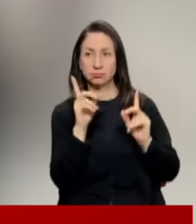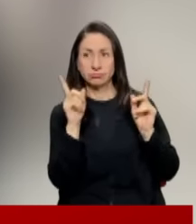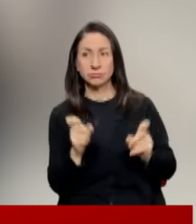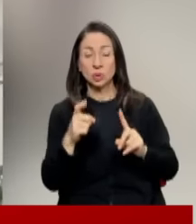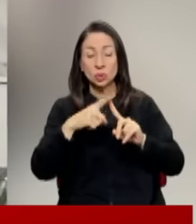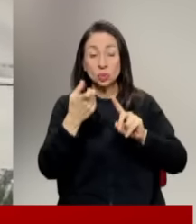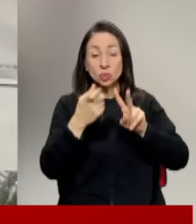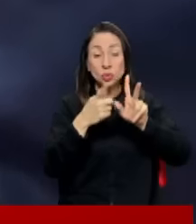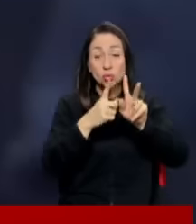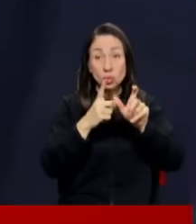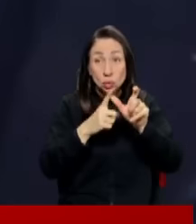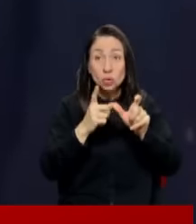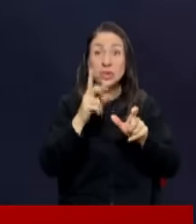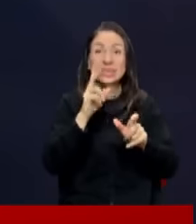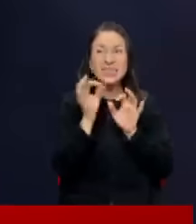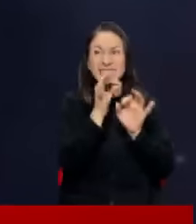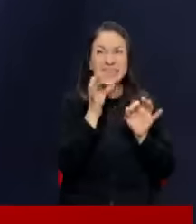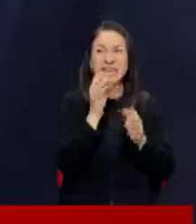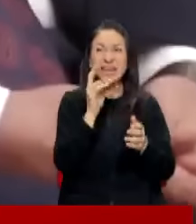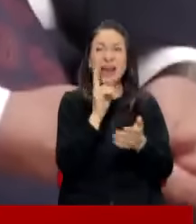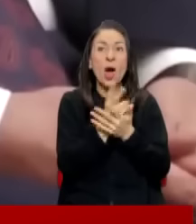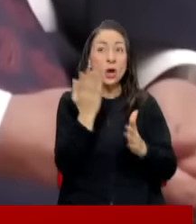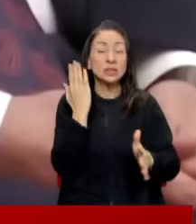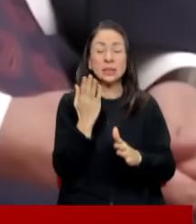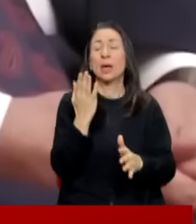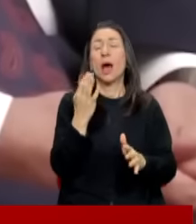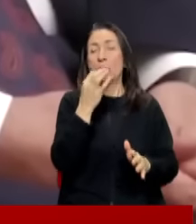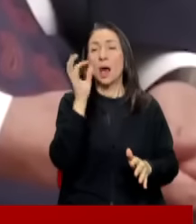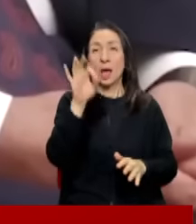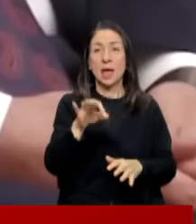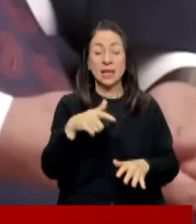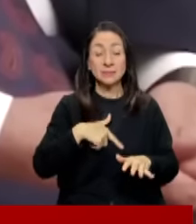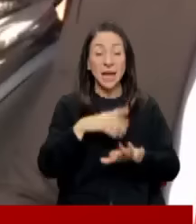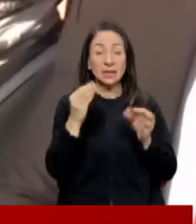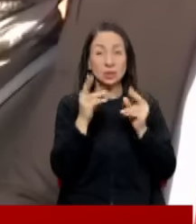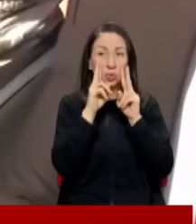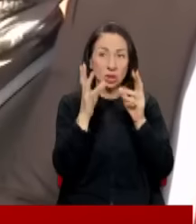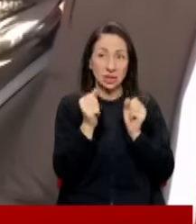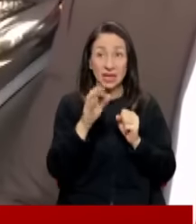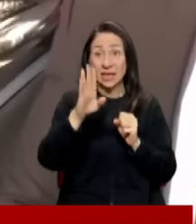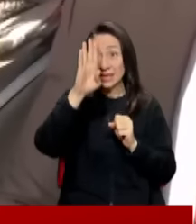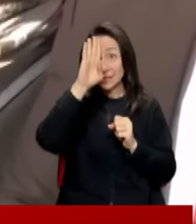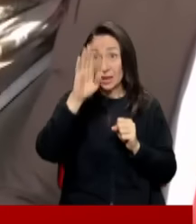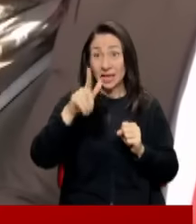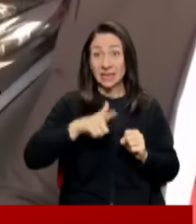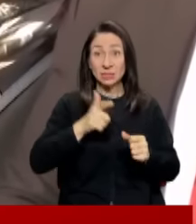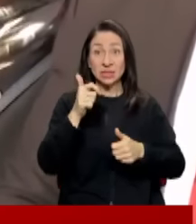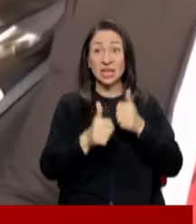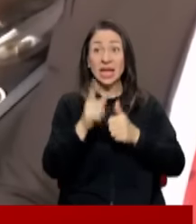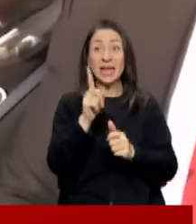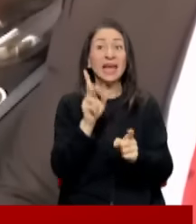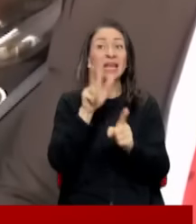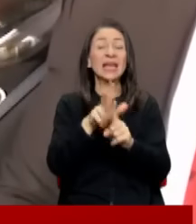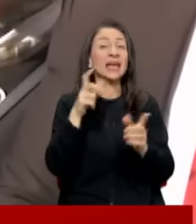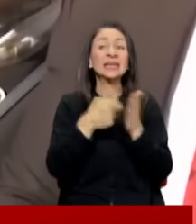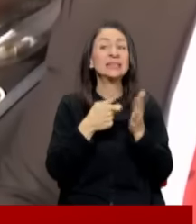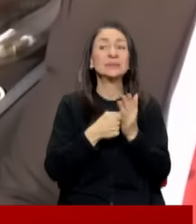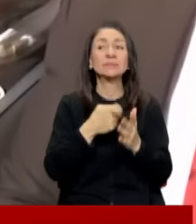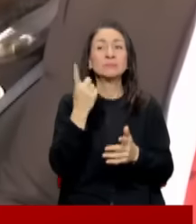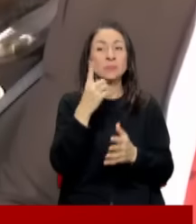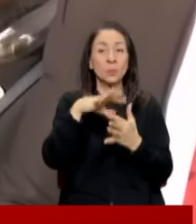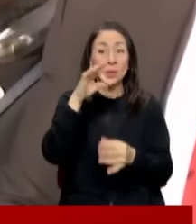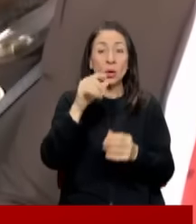Tunç Soyer de kritik karar öncesi Ankara'daydı. İzmir'de en iyi sonucu hep birlikte alacağız. İstanbul'dan İzmir yarışına ilk katılan isimlerden biri